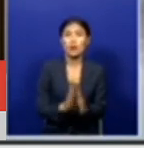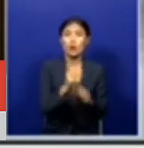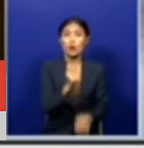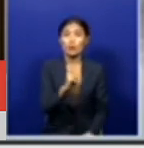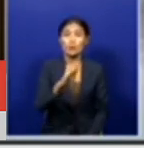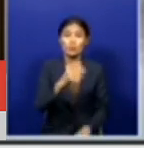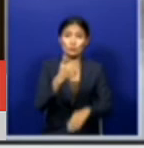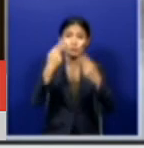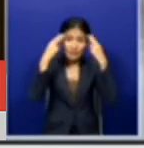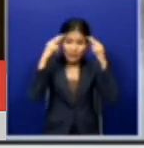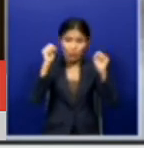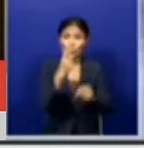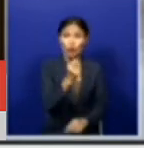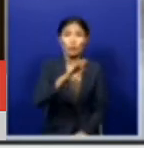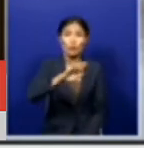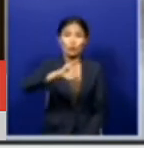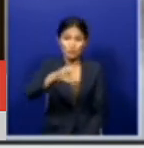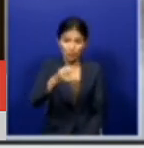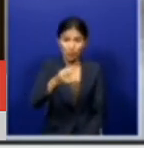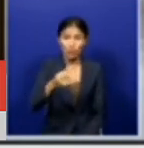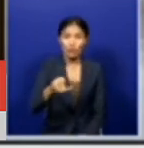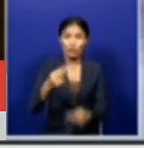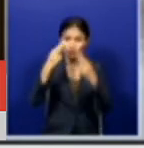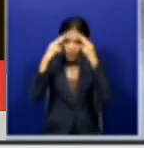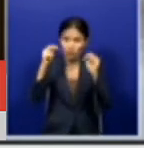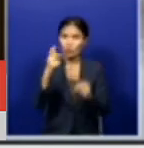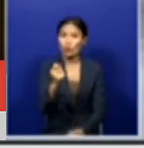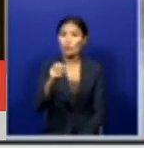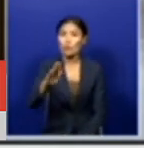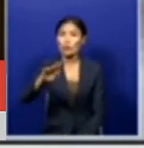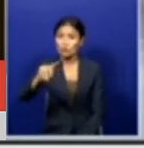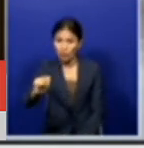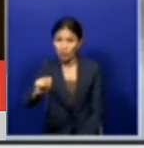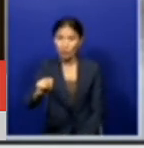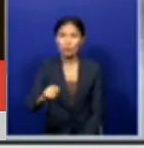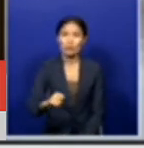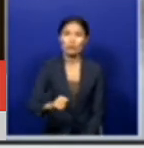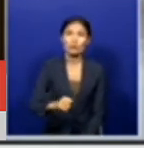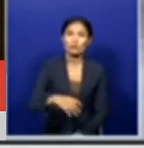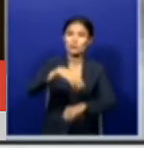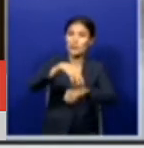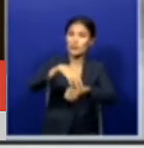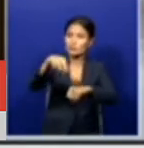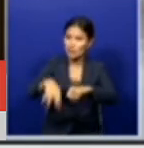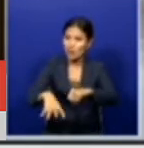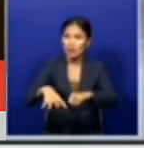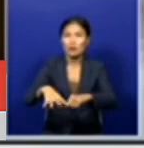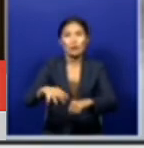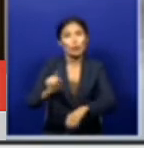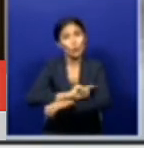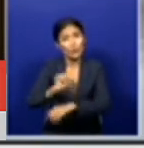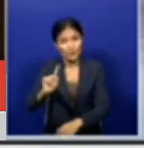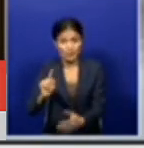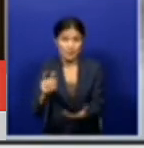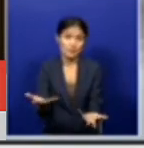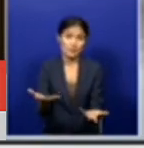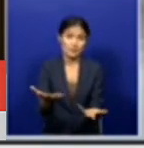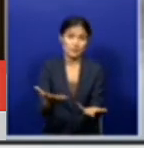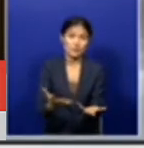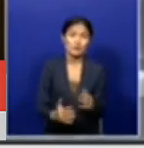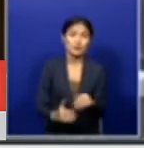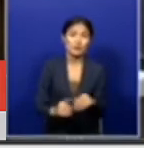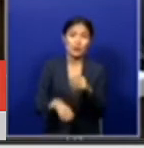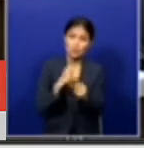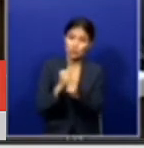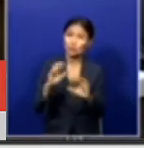ถิ่นได้เมื่อใดเพื่อสร้างความเชื่อมั่นประเทศด้านการเมืองการปกครอง